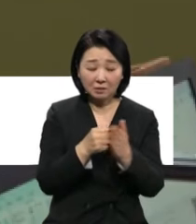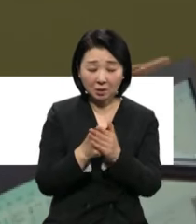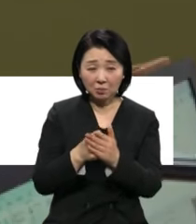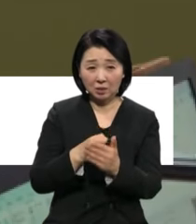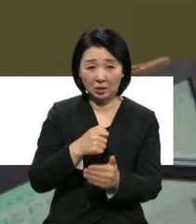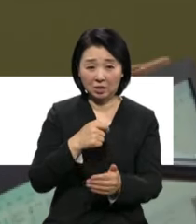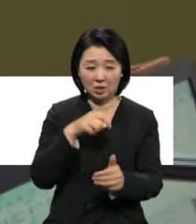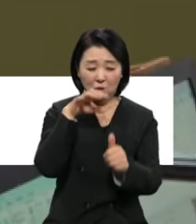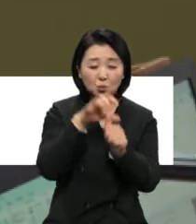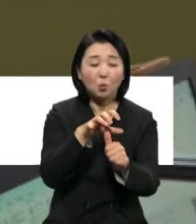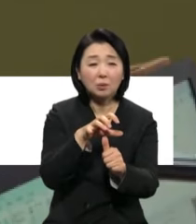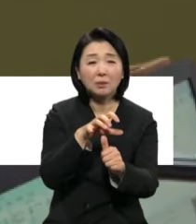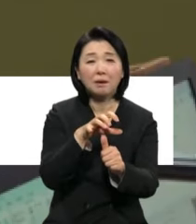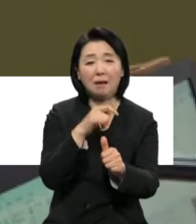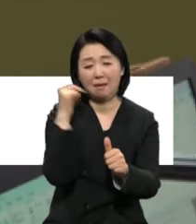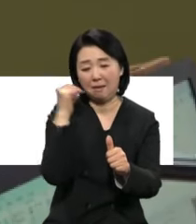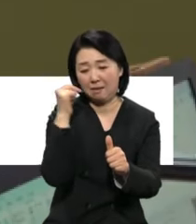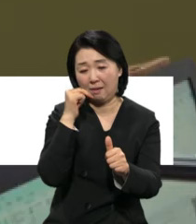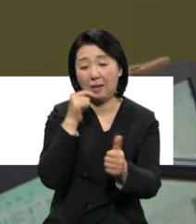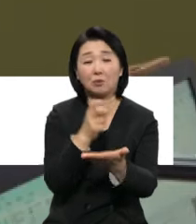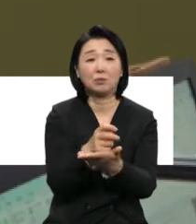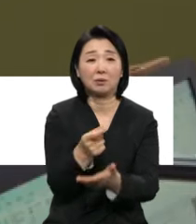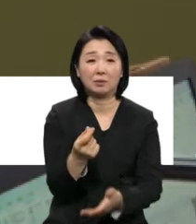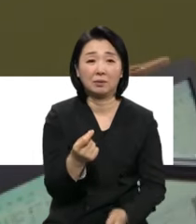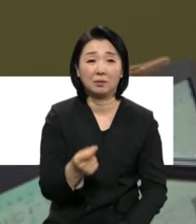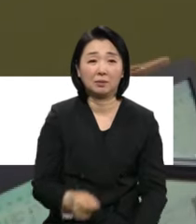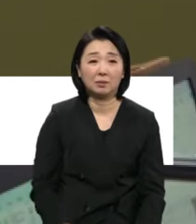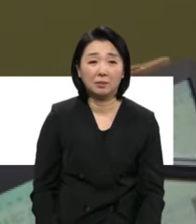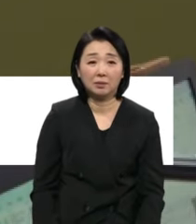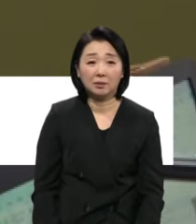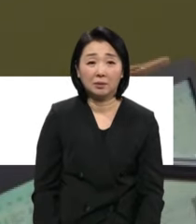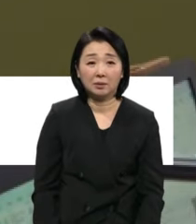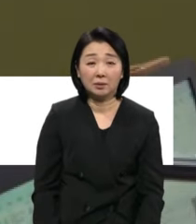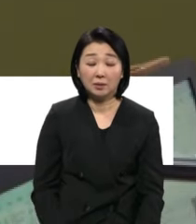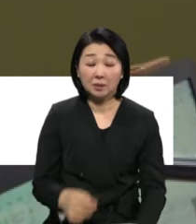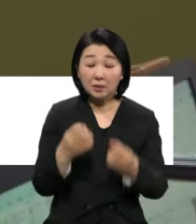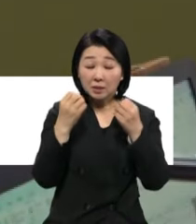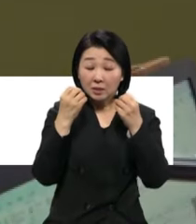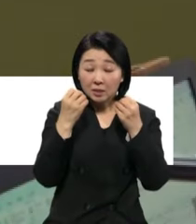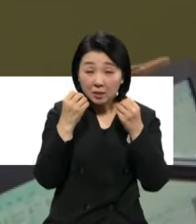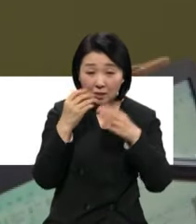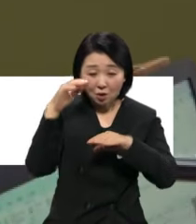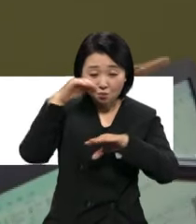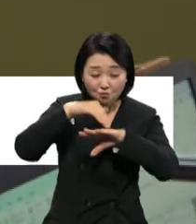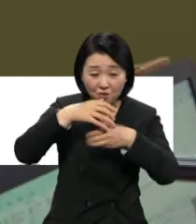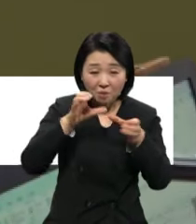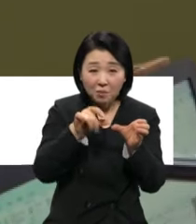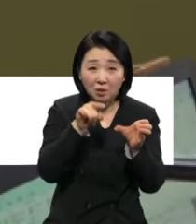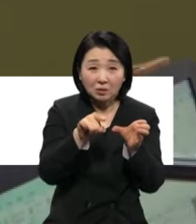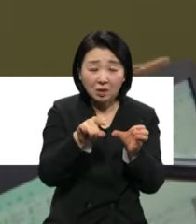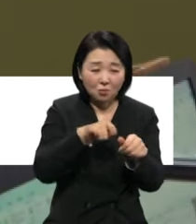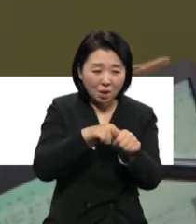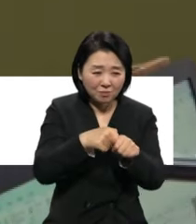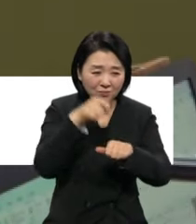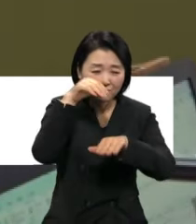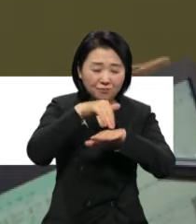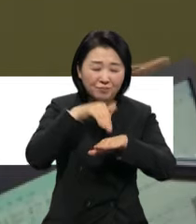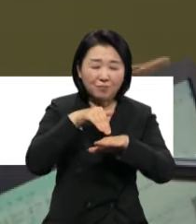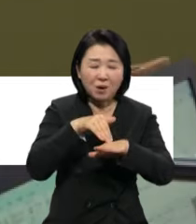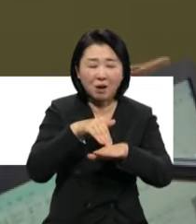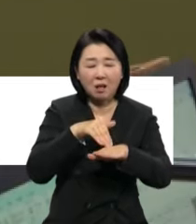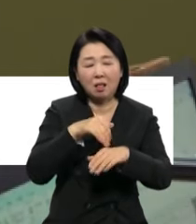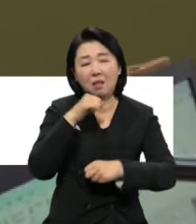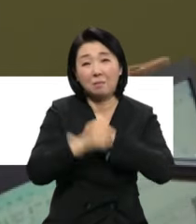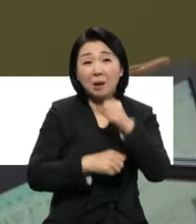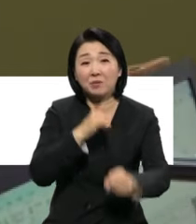강력하게 통제하는 이제 규정인데요. 네. 이 신교대가 그러한 얼차례를 무분별하게